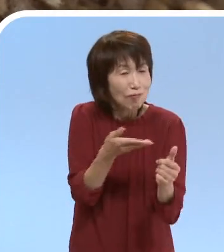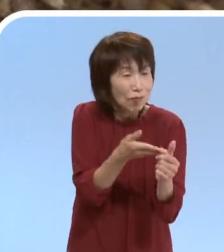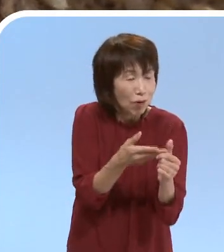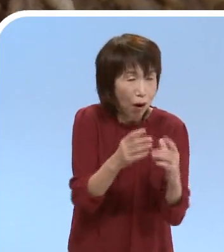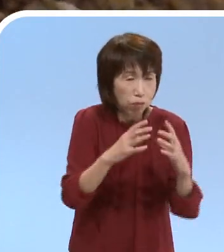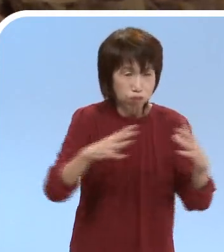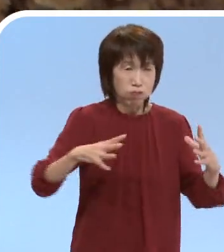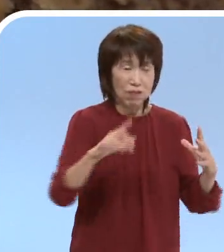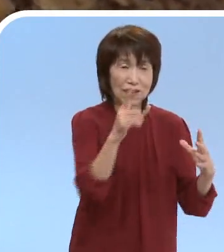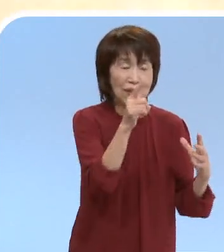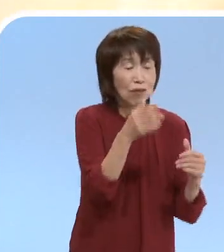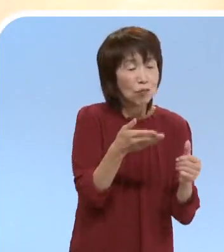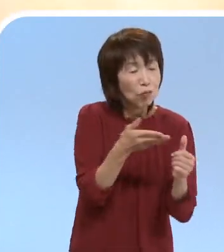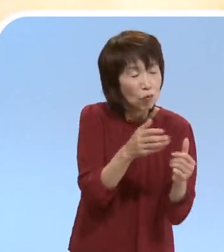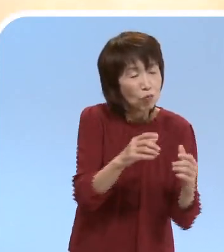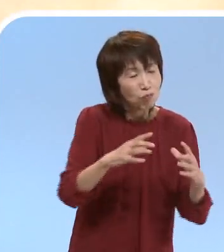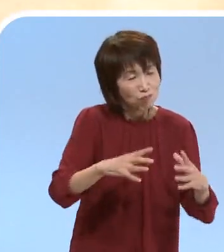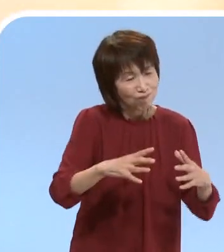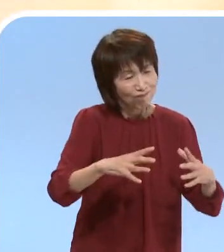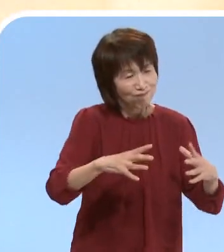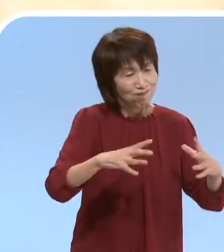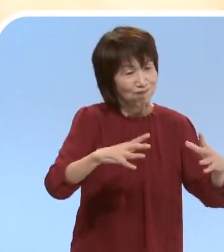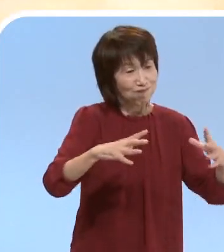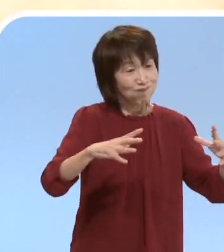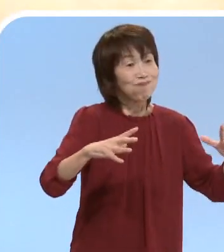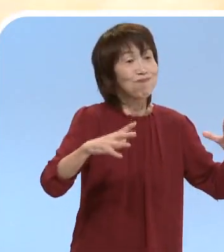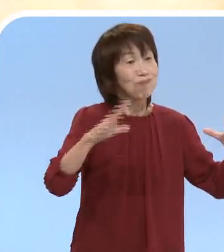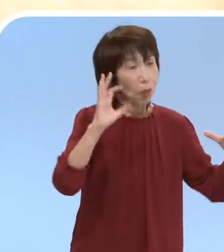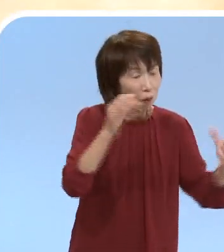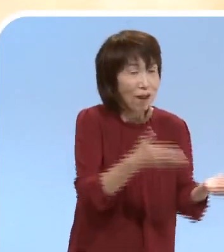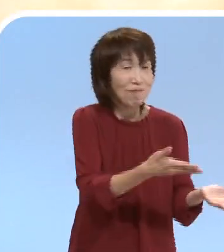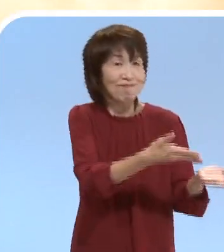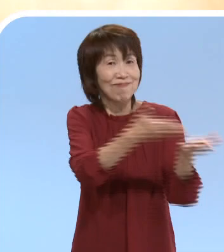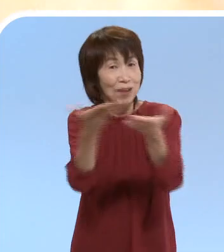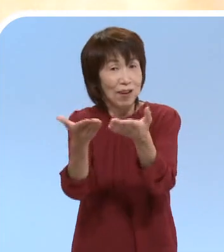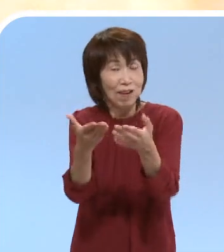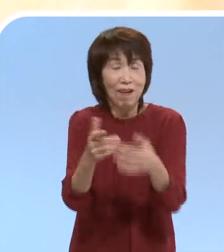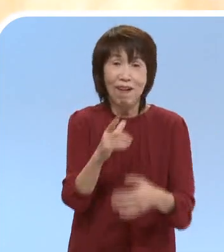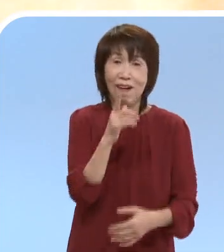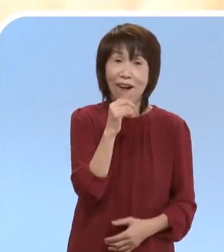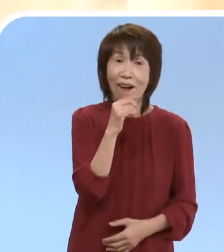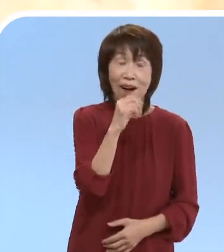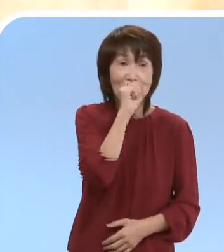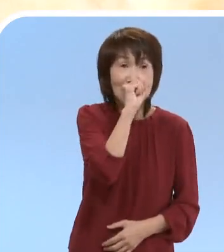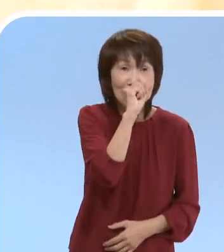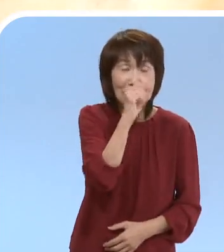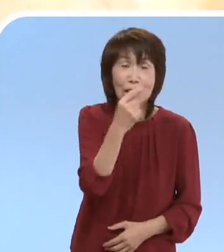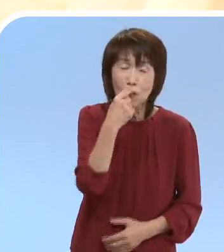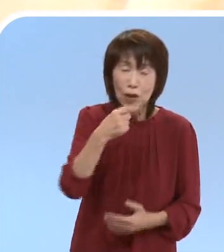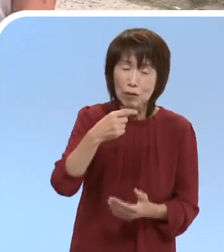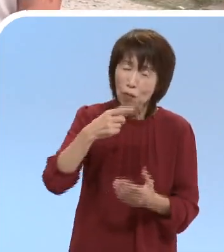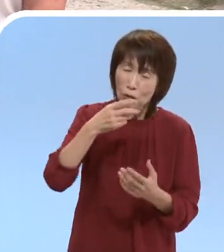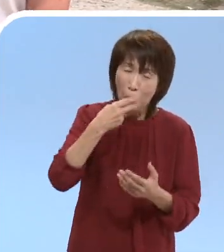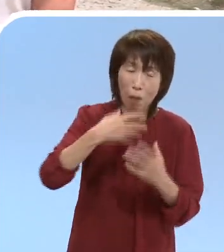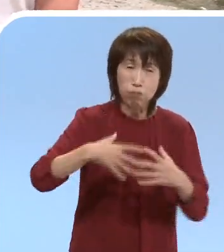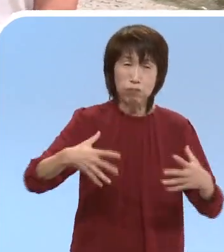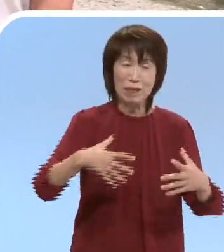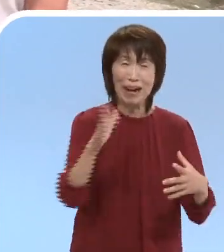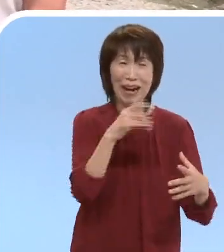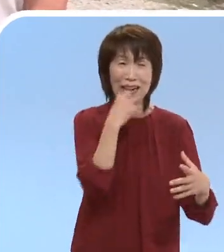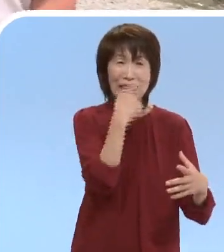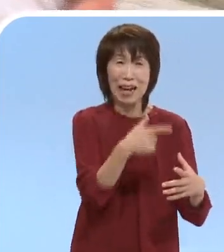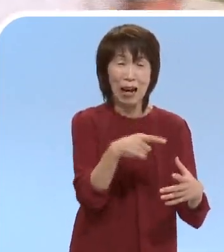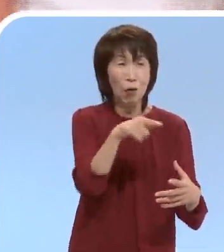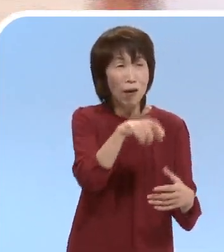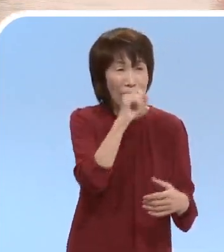ゆっくり育てていくという。 カロリーは控えめなものを、 控えめのやつと、はい、 与えながら育てる。 そうです。 すごい、 ちょっといいです